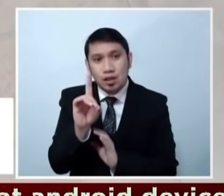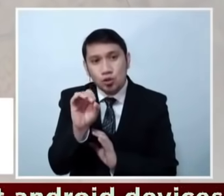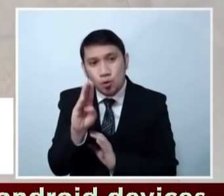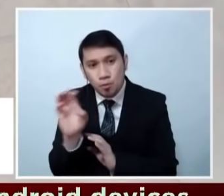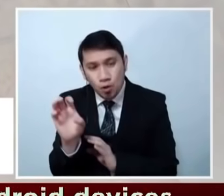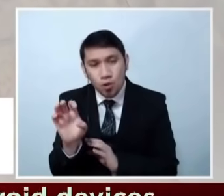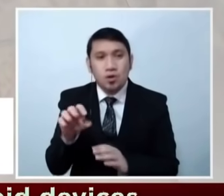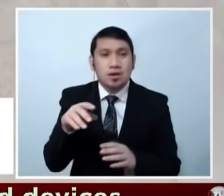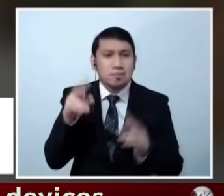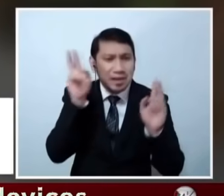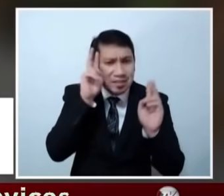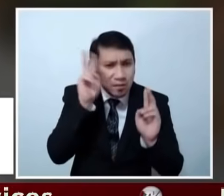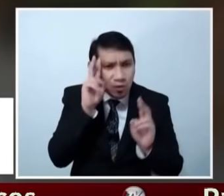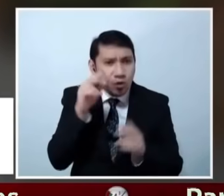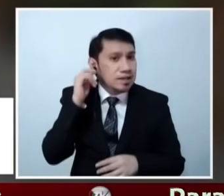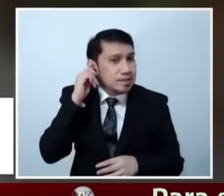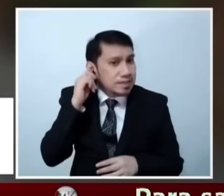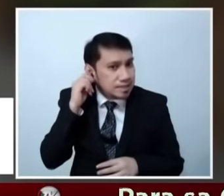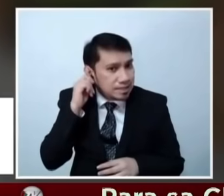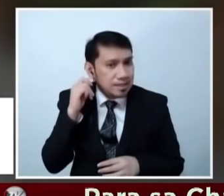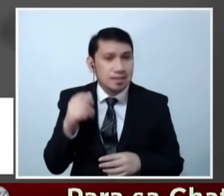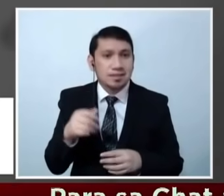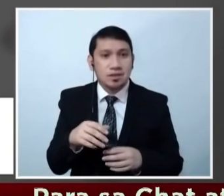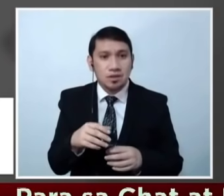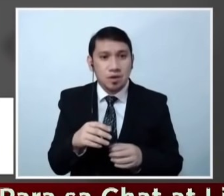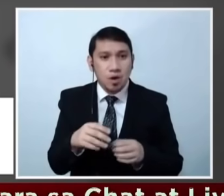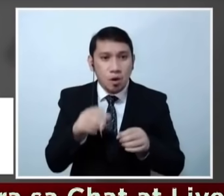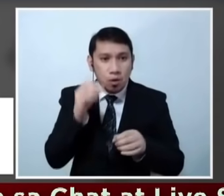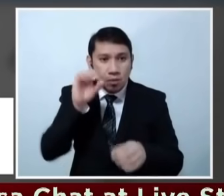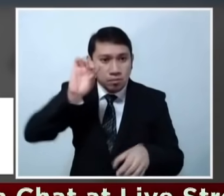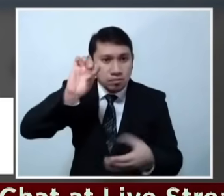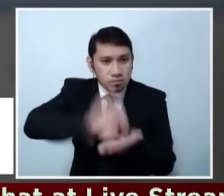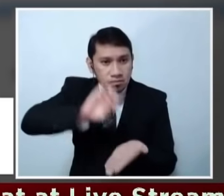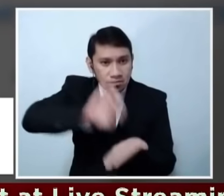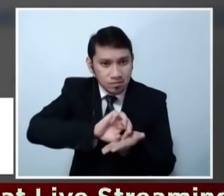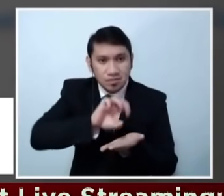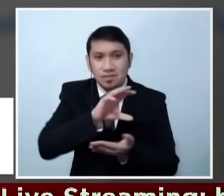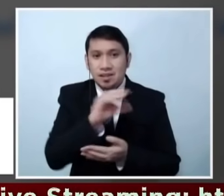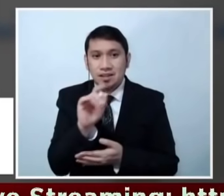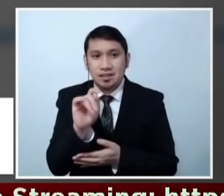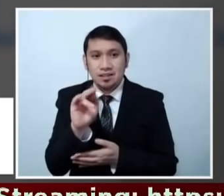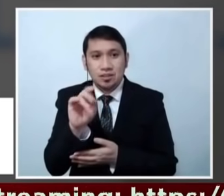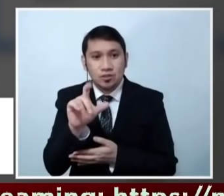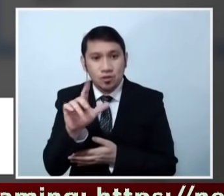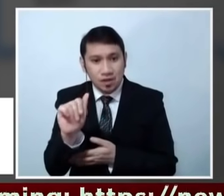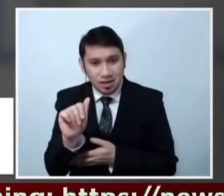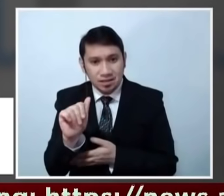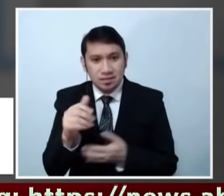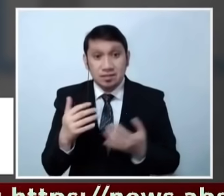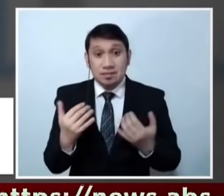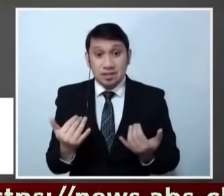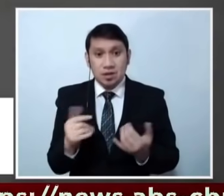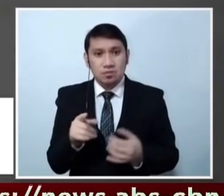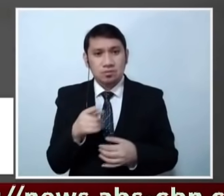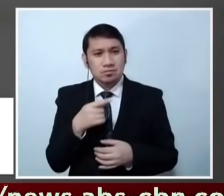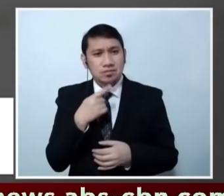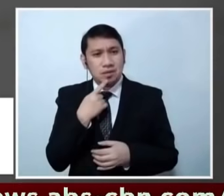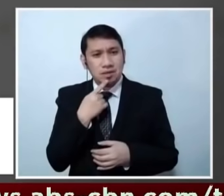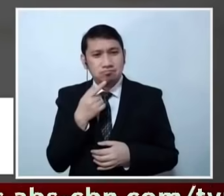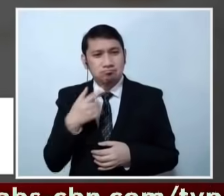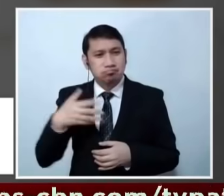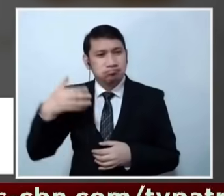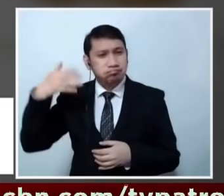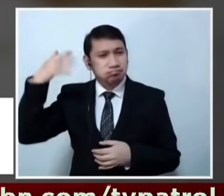pinakbet, sisig, bulalo, tinola at iba pa. Kwento po ni TJ, batal pa lamang siya nang